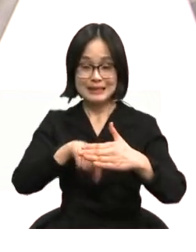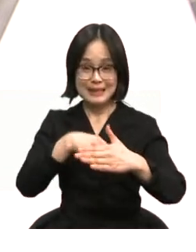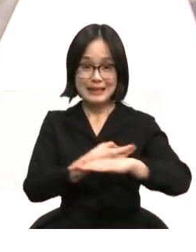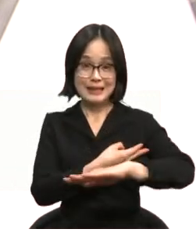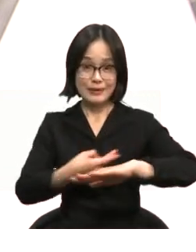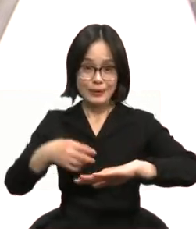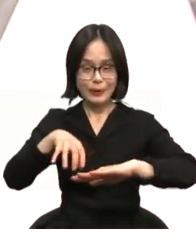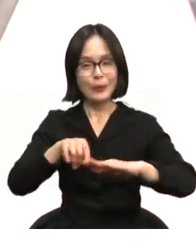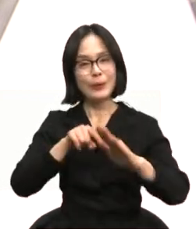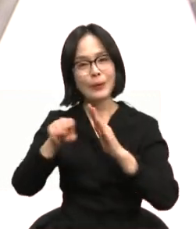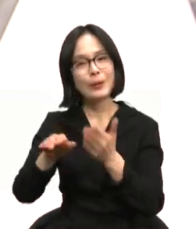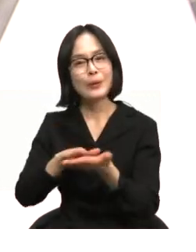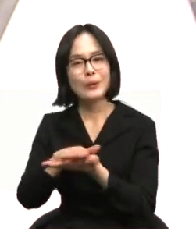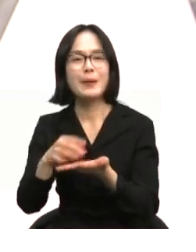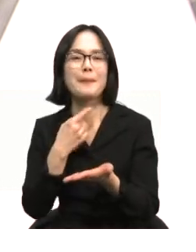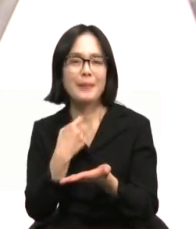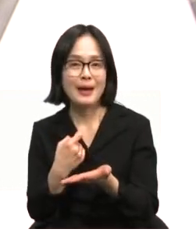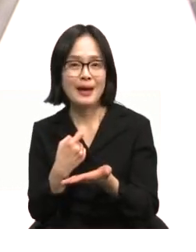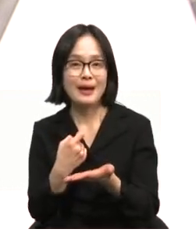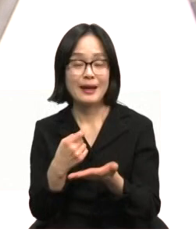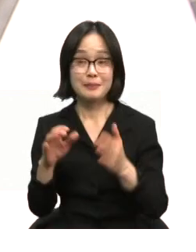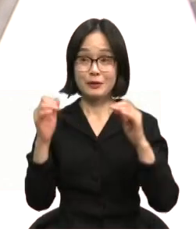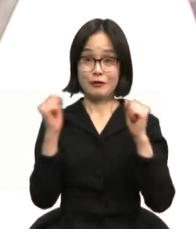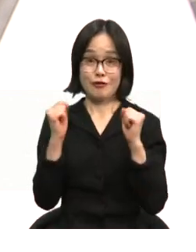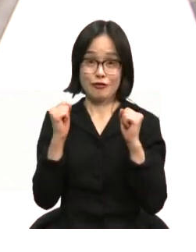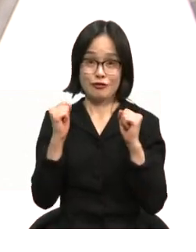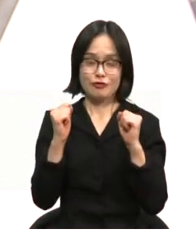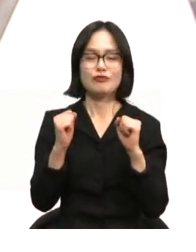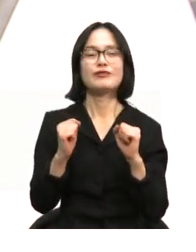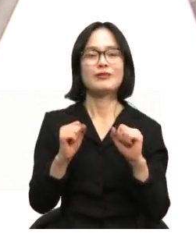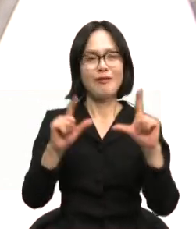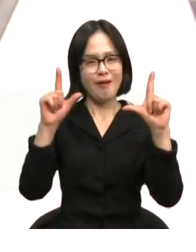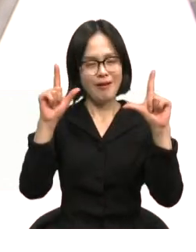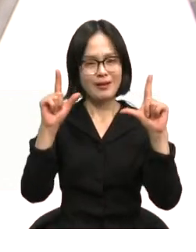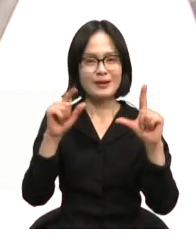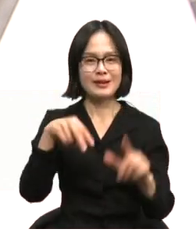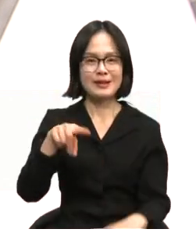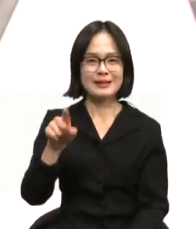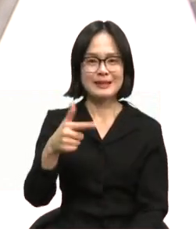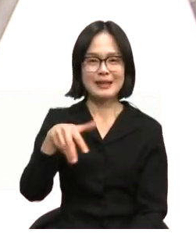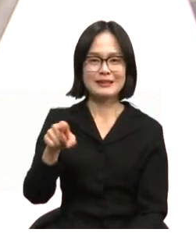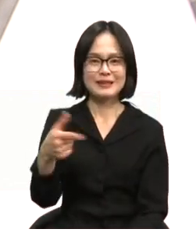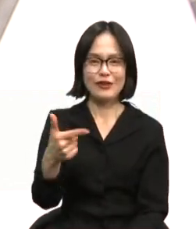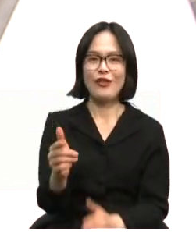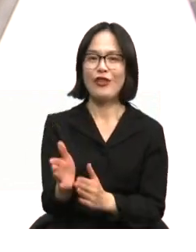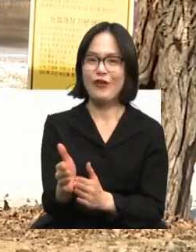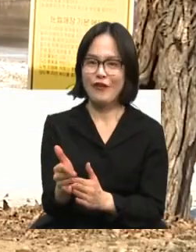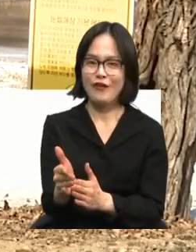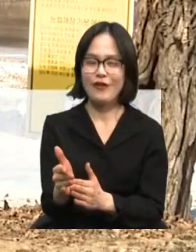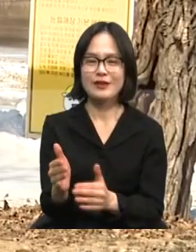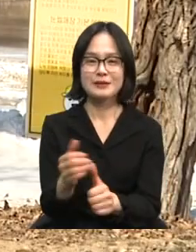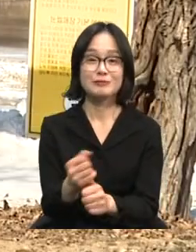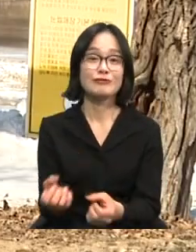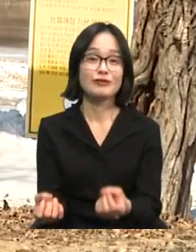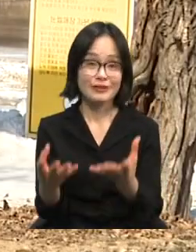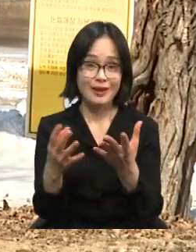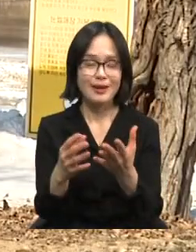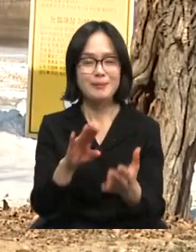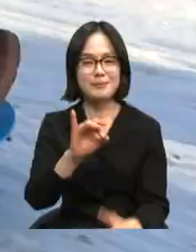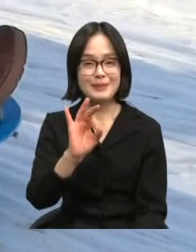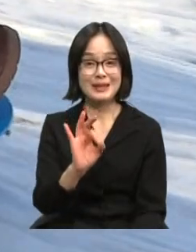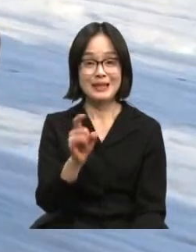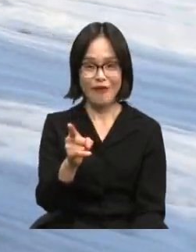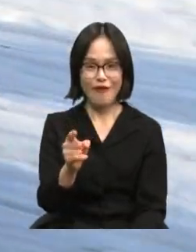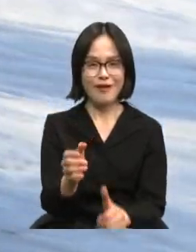또 겨울이라고 산천어 축제나 이런 거 자주 가는데 빙어도 그전에 안 먹던지 한번 먹고 싶다 그래가지고. 이번 설